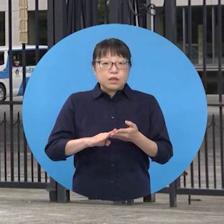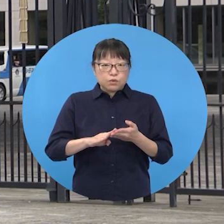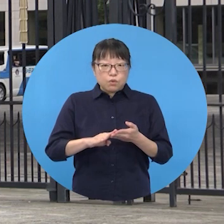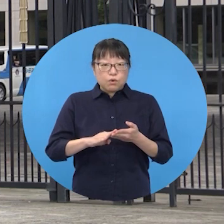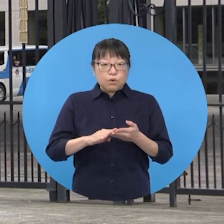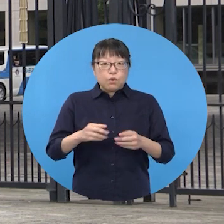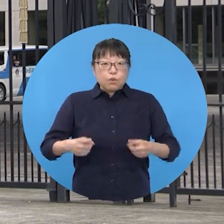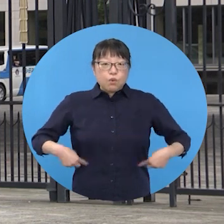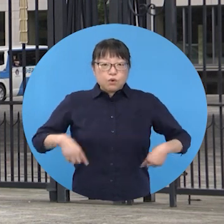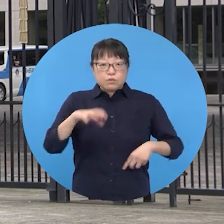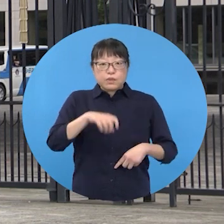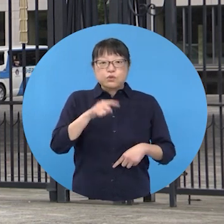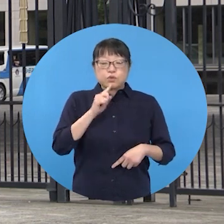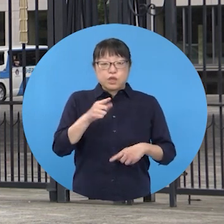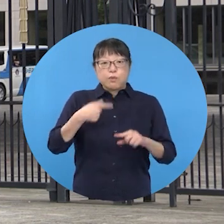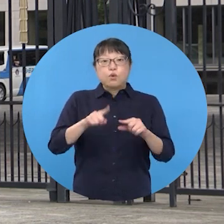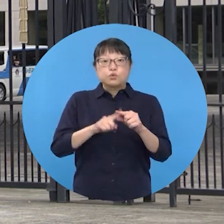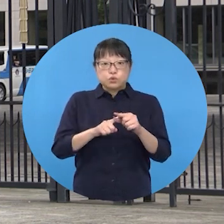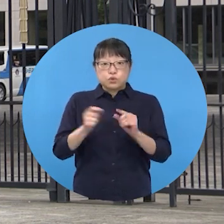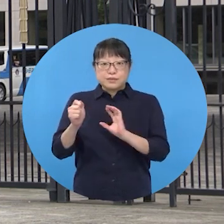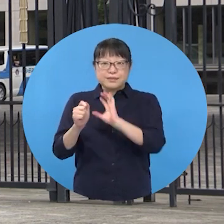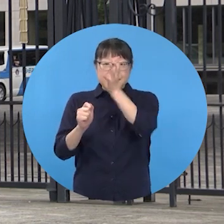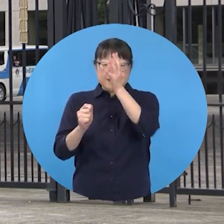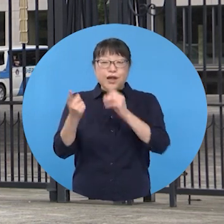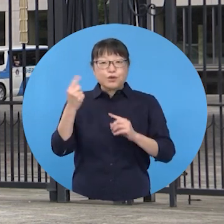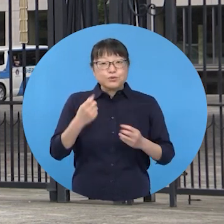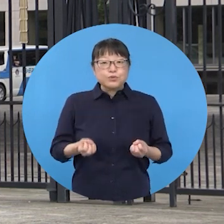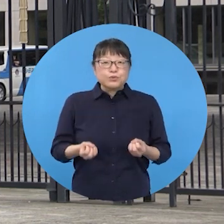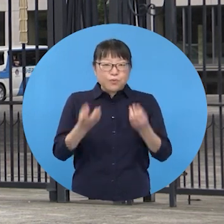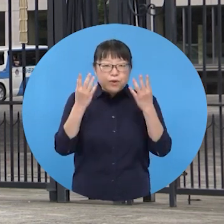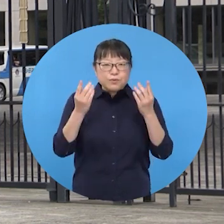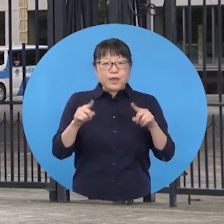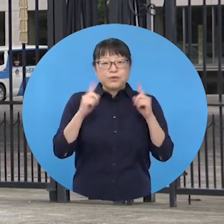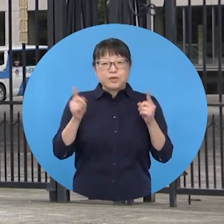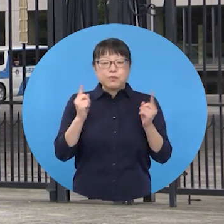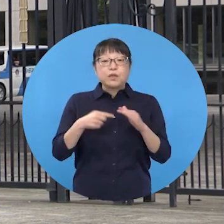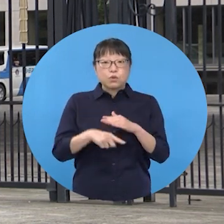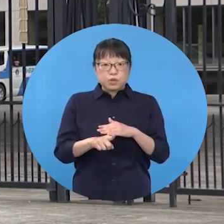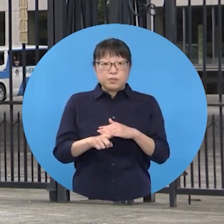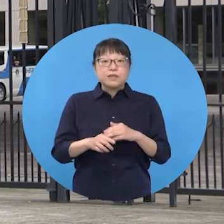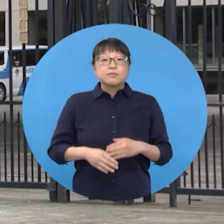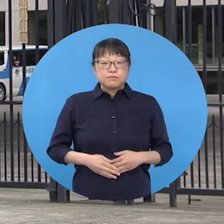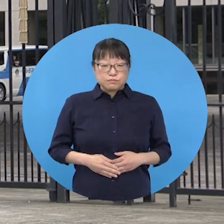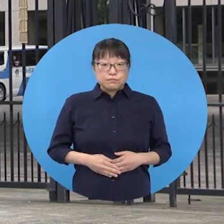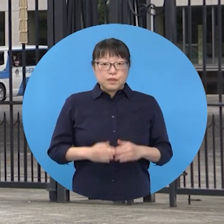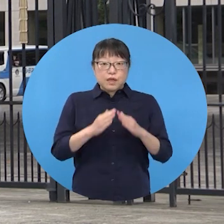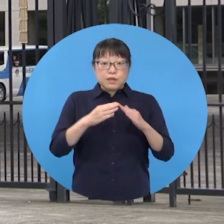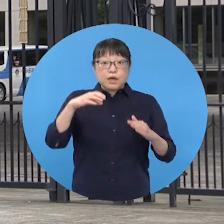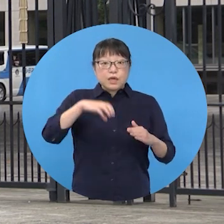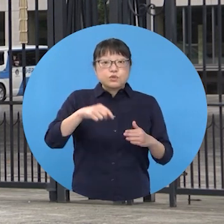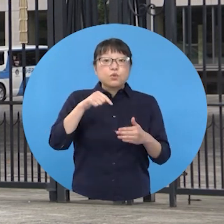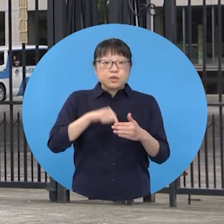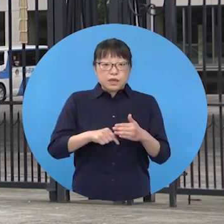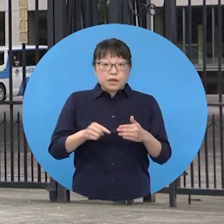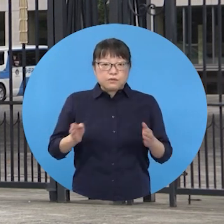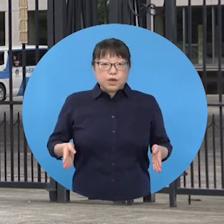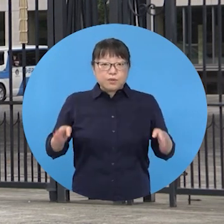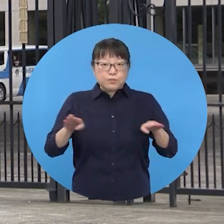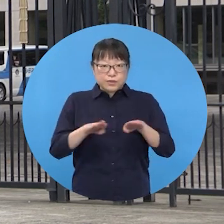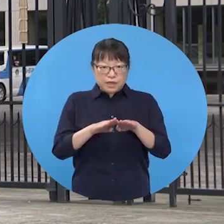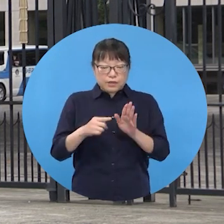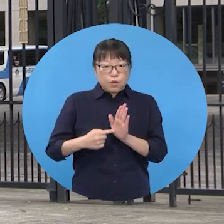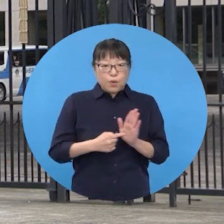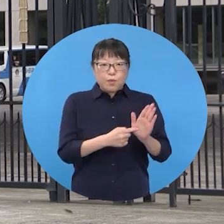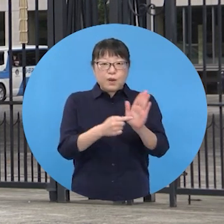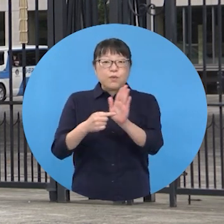っている自治体で行われる聖火の到着を祝う式典です。府中市のセレブレーション会場である東京競馬場では